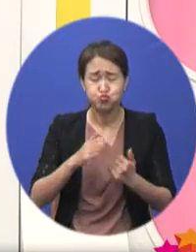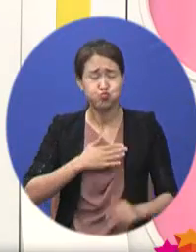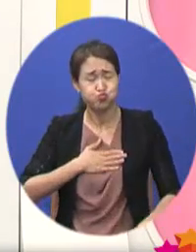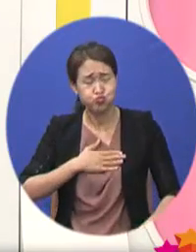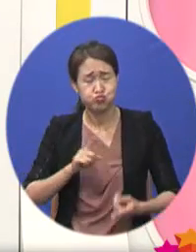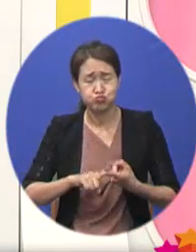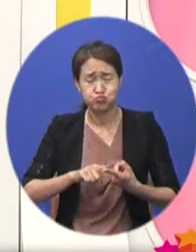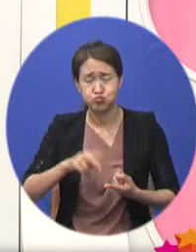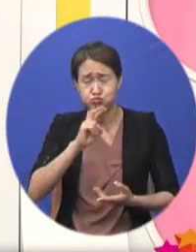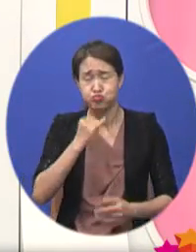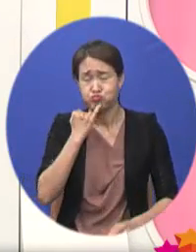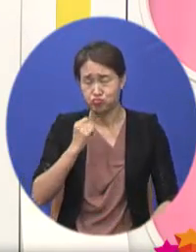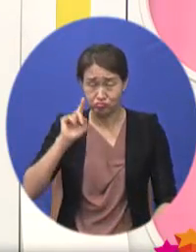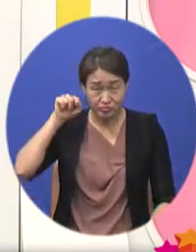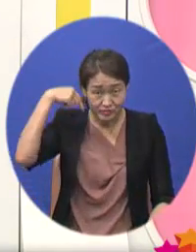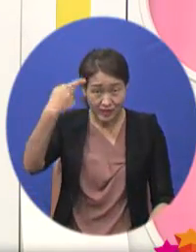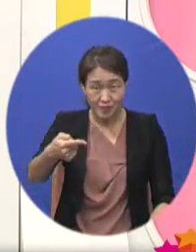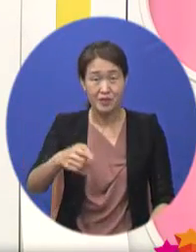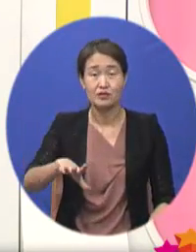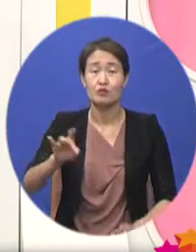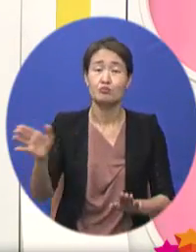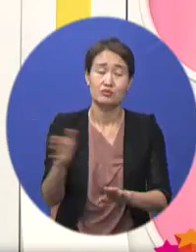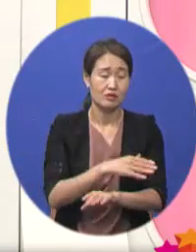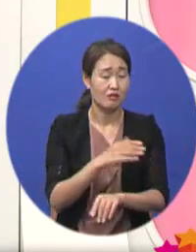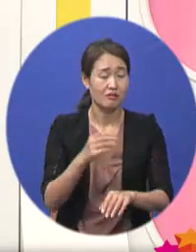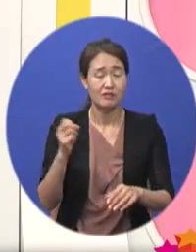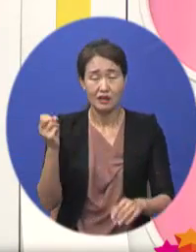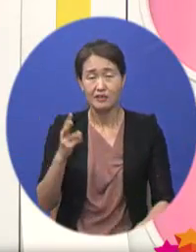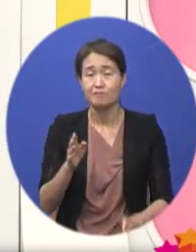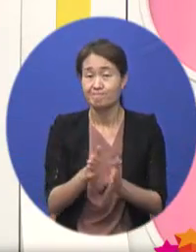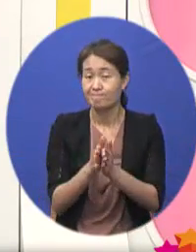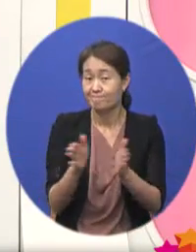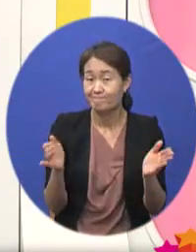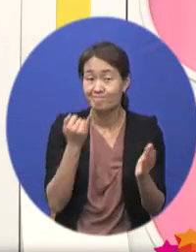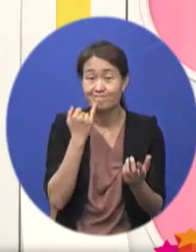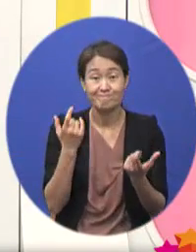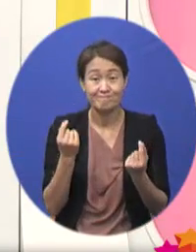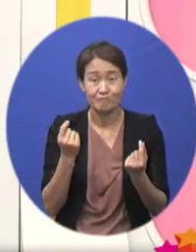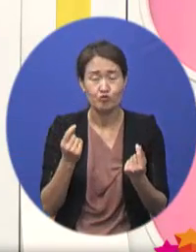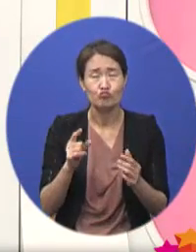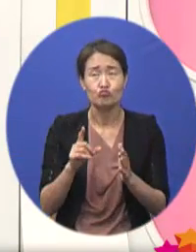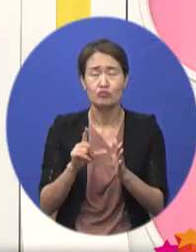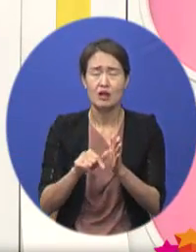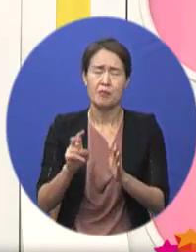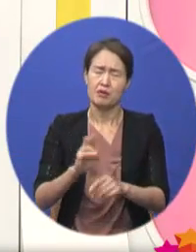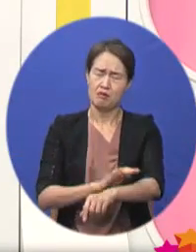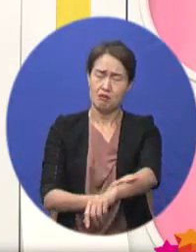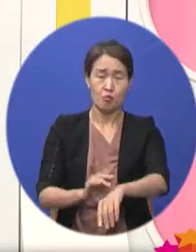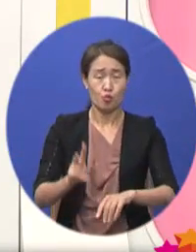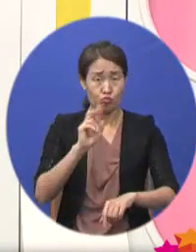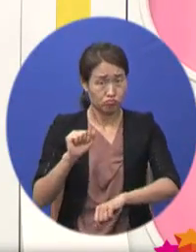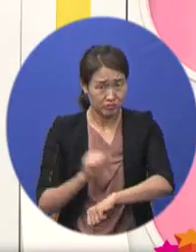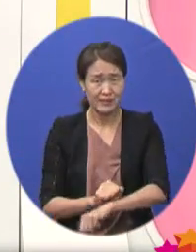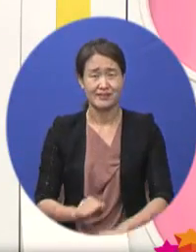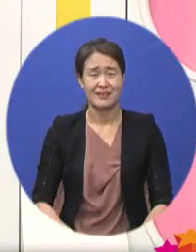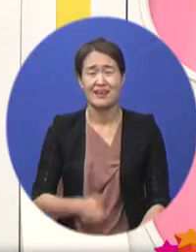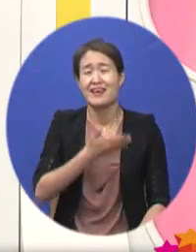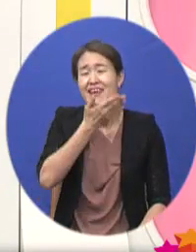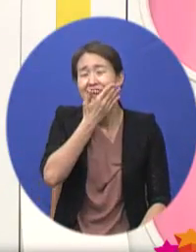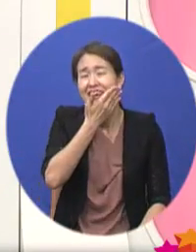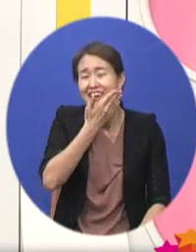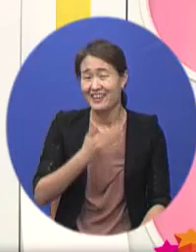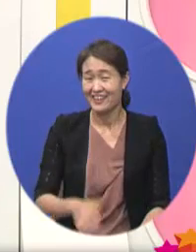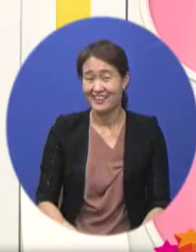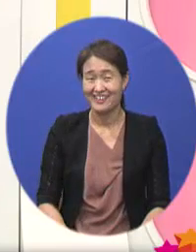아, 아쉽지만. 다음에 또 네. 이제 저 처음부터 시작부터 다 또 하시면 된 것이고. 어, 예, 그러면 네. 잘하실 것 같아요. 자, 노래 잘하시네. 네. 예. 네. 그러면